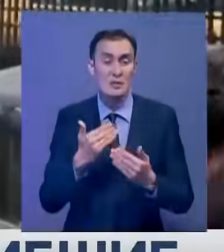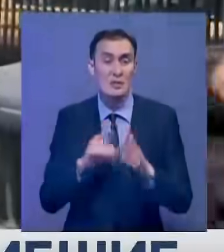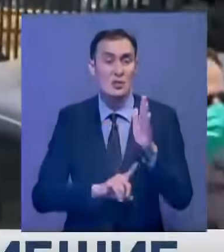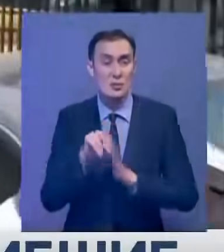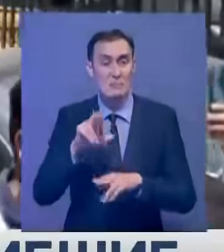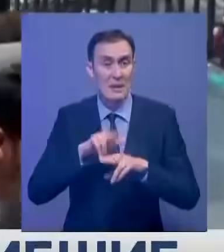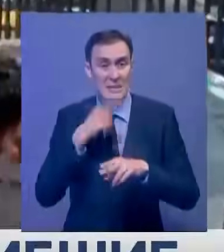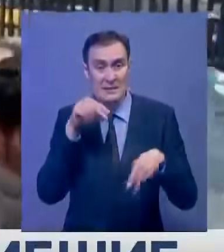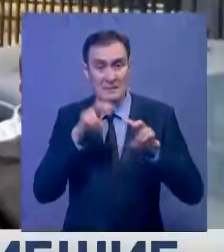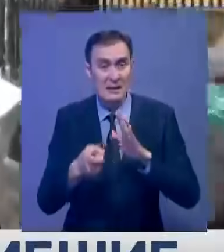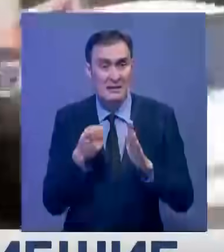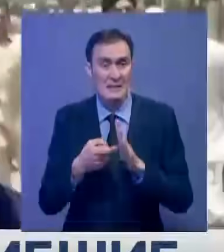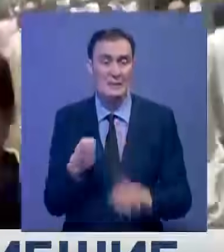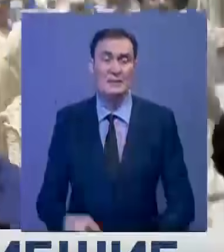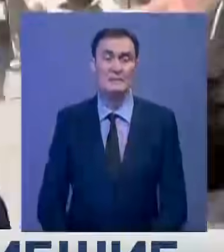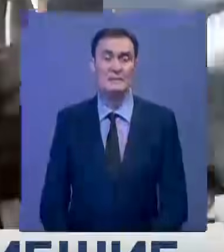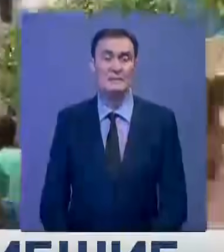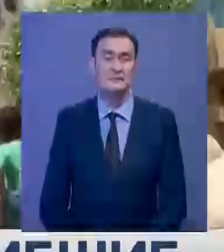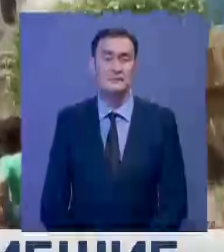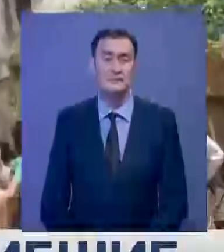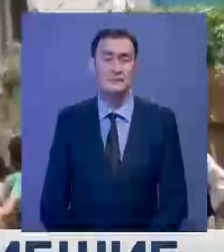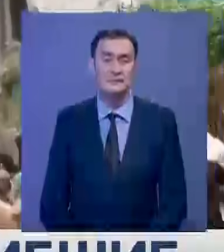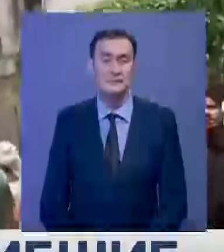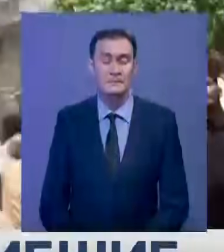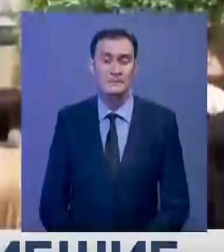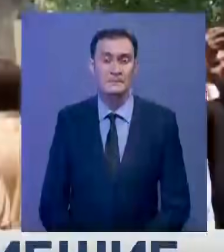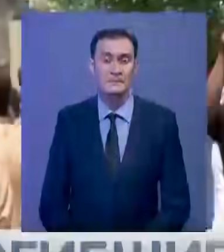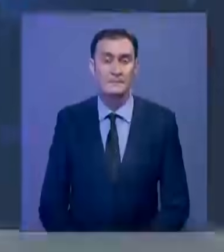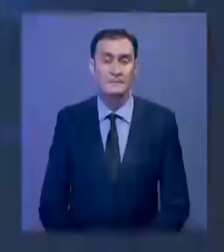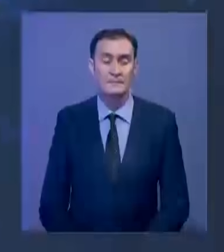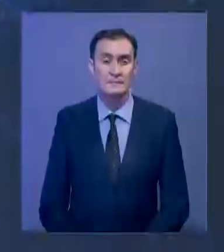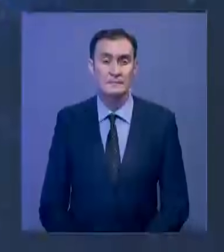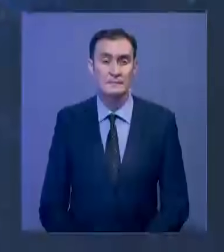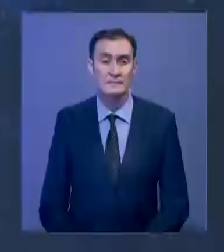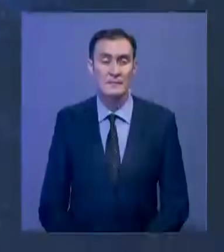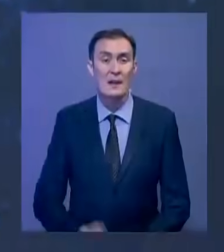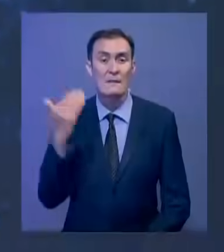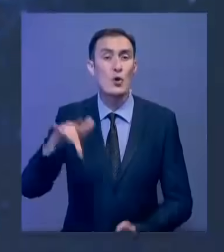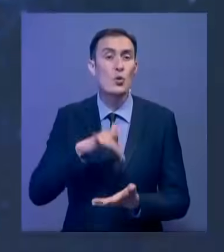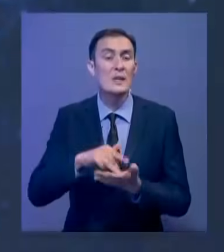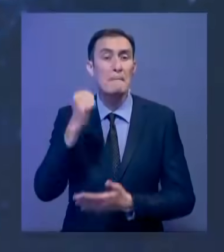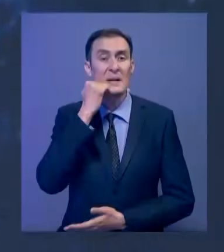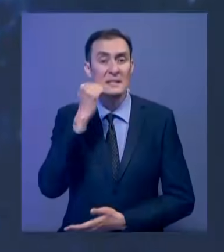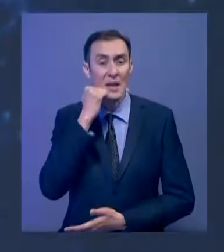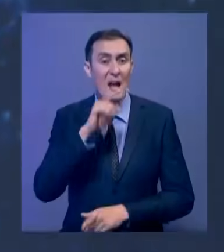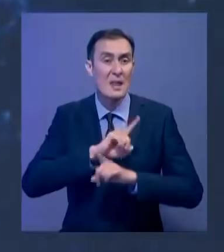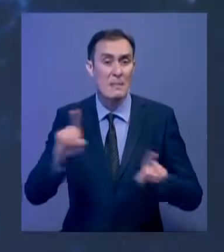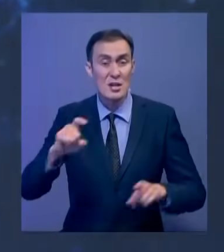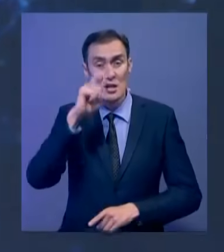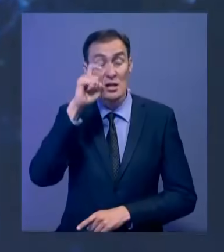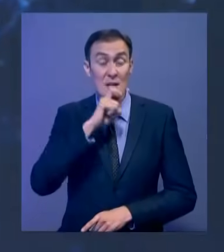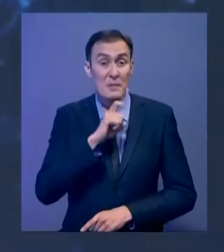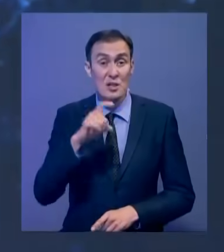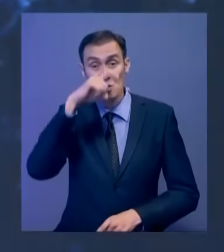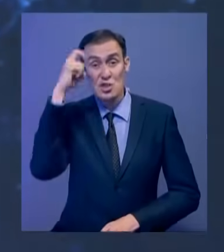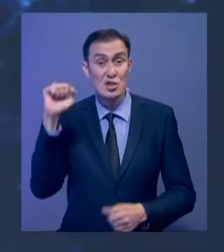расследование. В Москве аномальная жара. По прогнозам